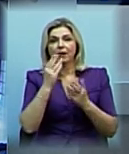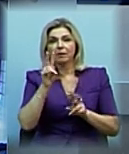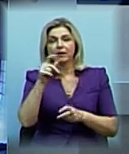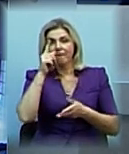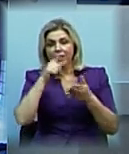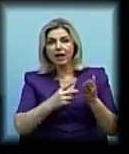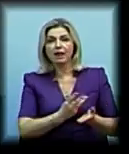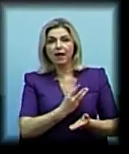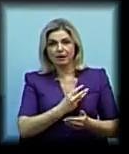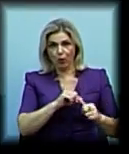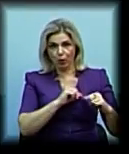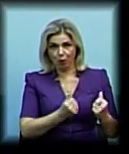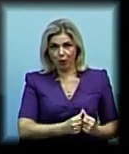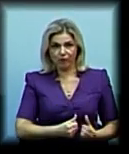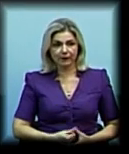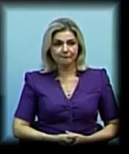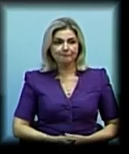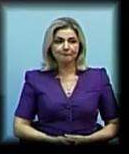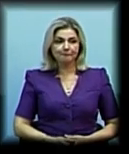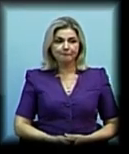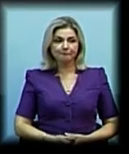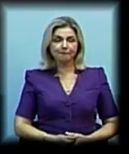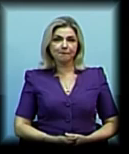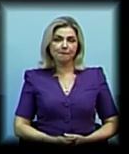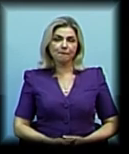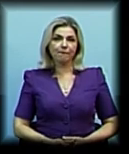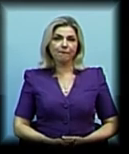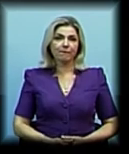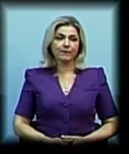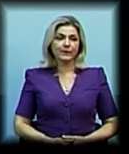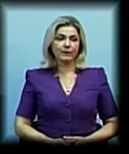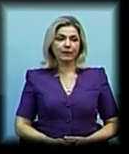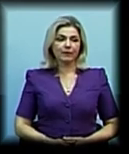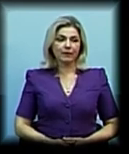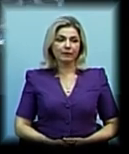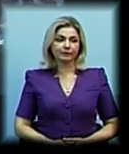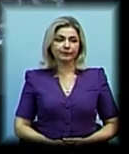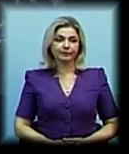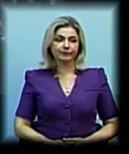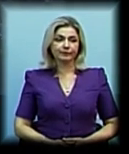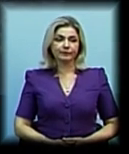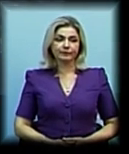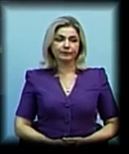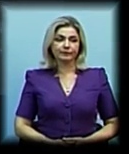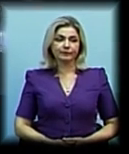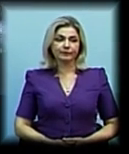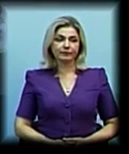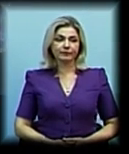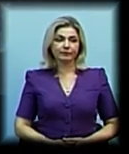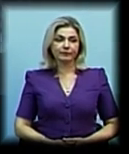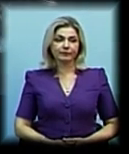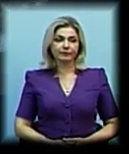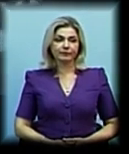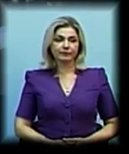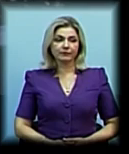любов». От що ви не кажіть, а руками сестри – це руки Янгола. Це руки особливі,